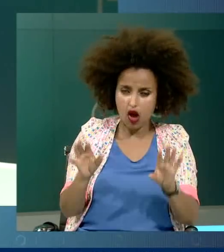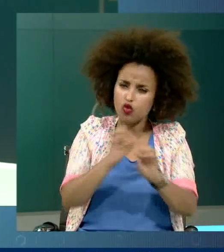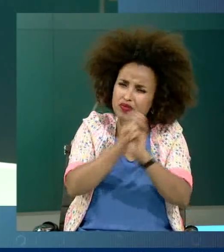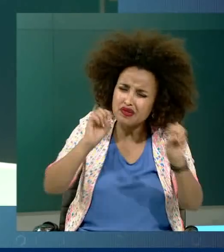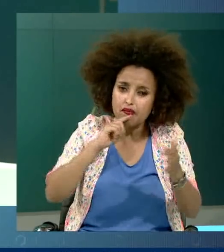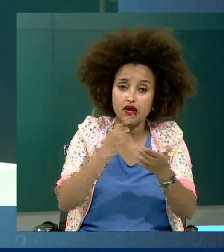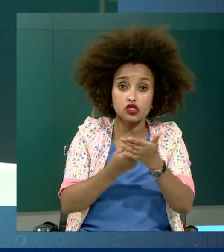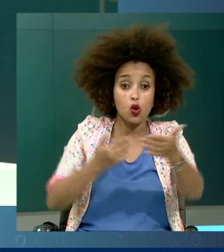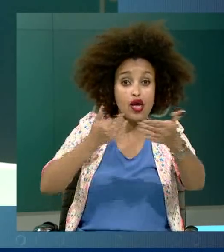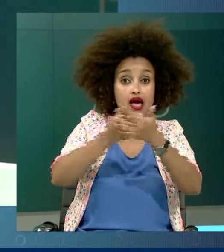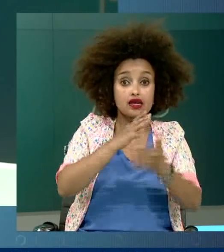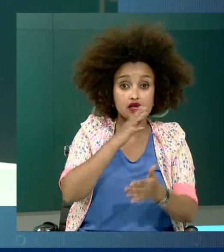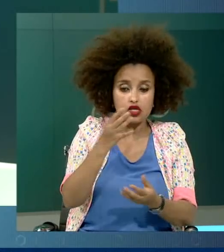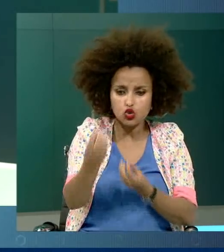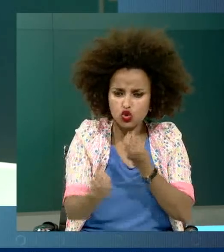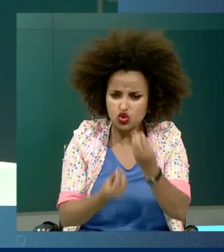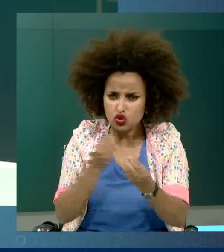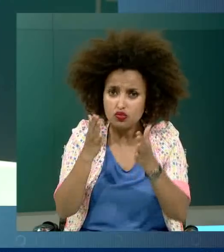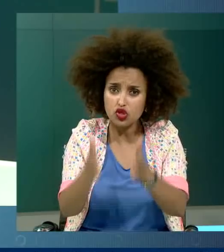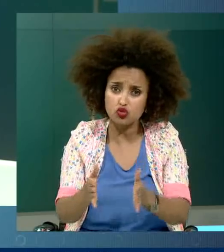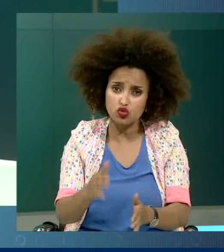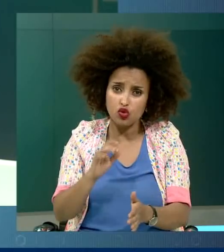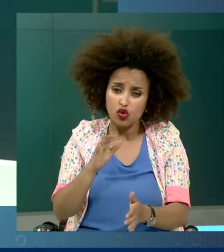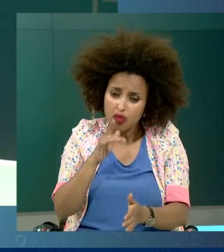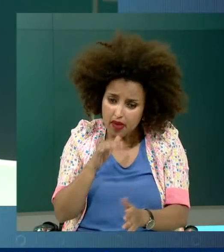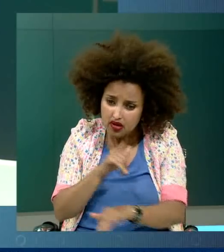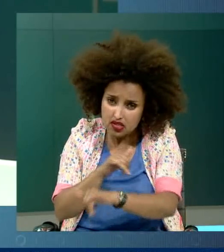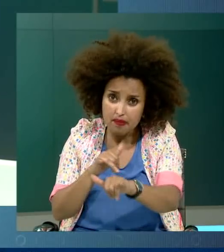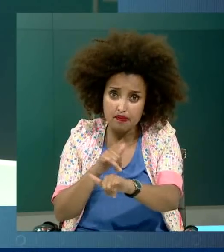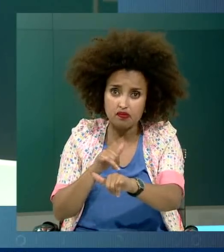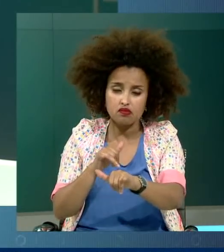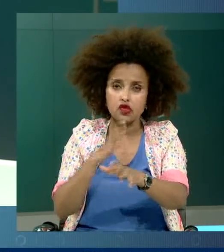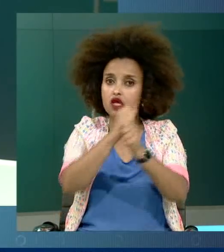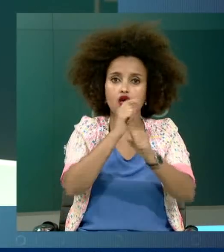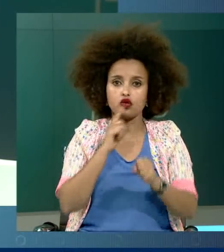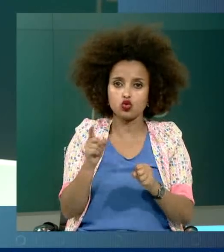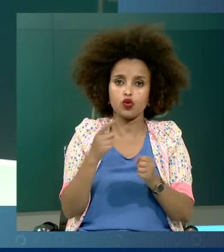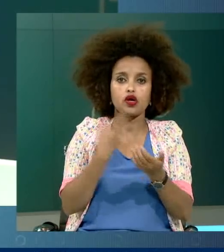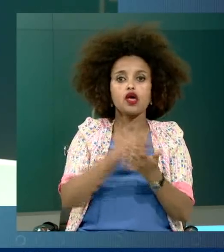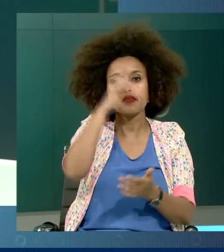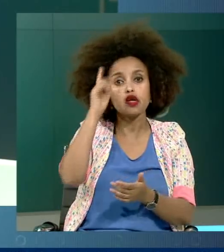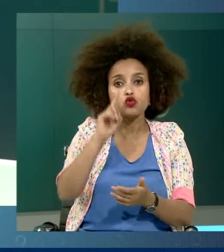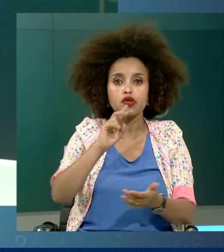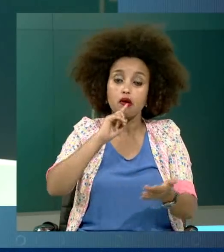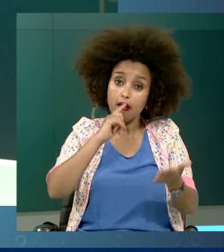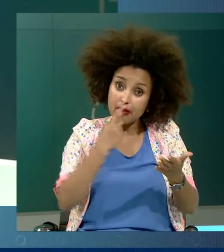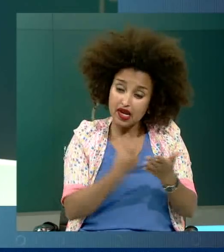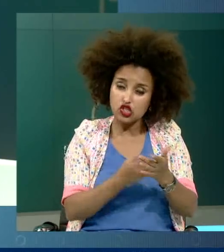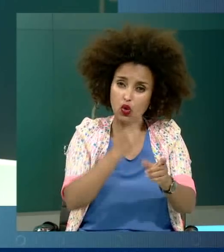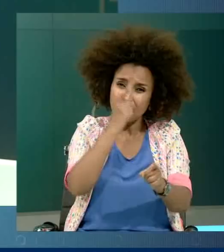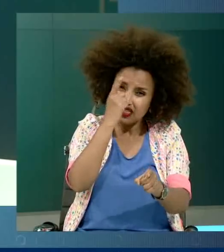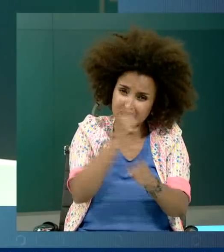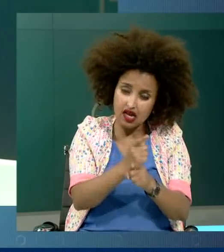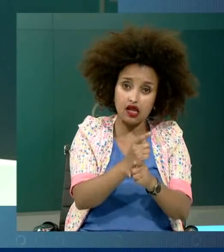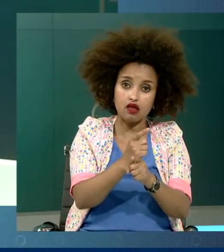መረጃ ያልደረሳቸው ጉሊት ላይ የሚየነገዱ ያሉ ሰዎችንም ጭምር እየተያያዙ ነው ያሉት። ያ ምንድን ነው? አንድ የመረጃው ትክክለኛነት